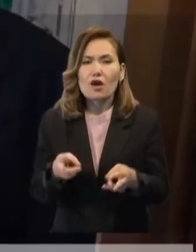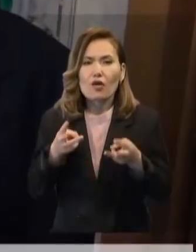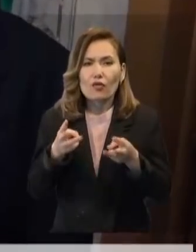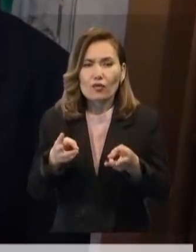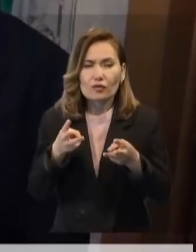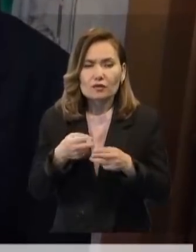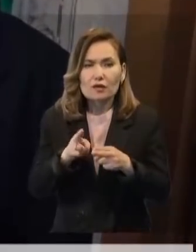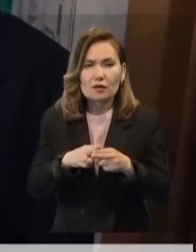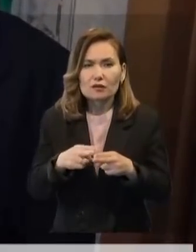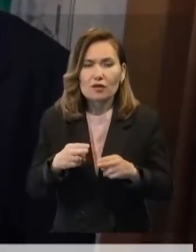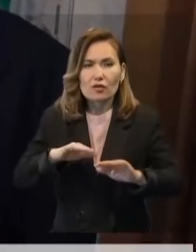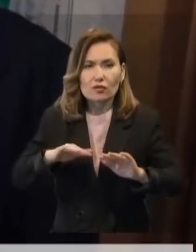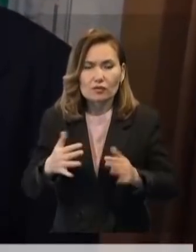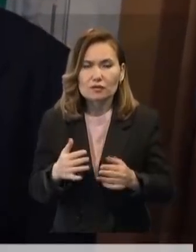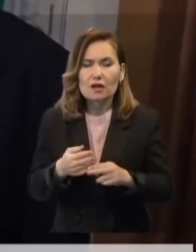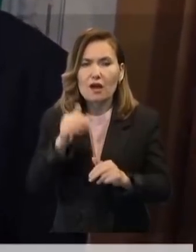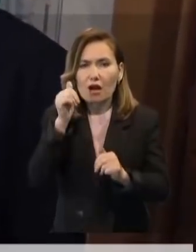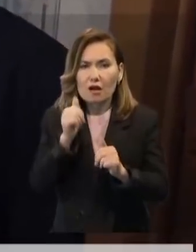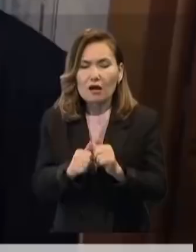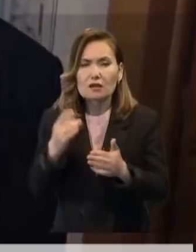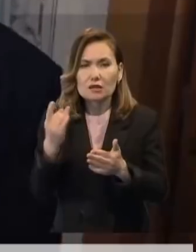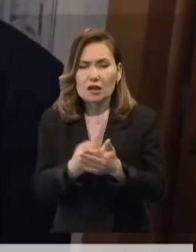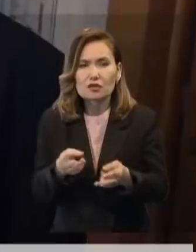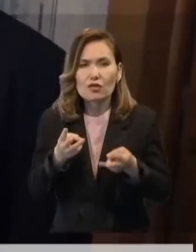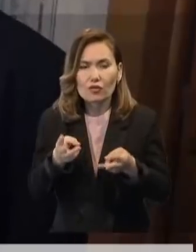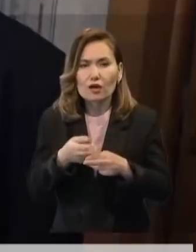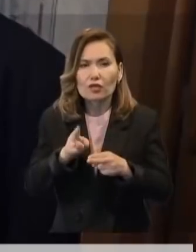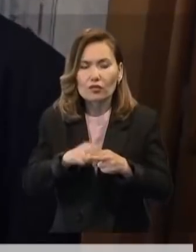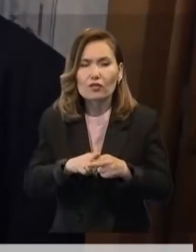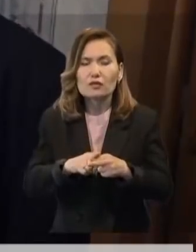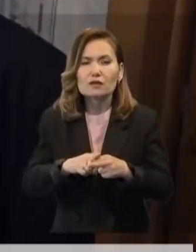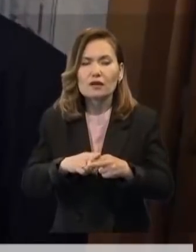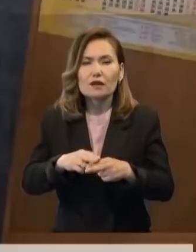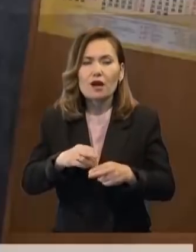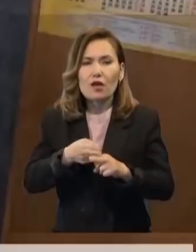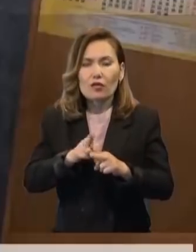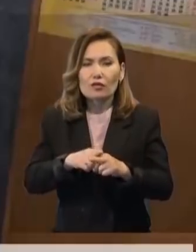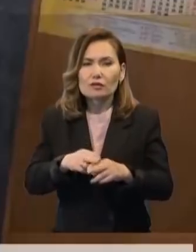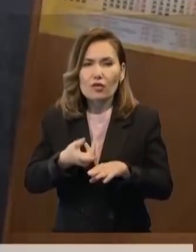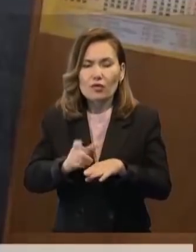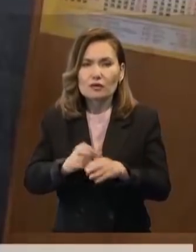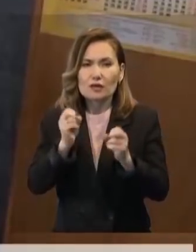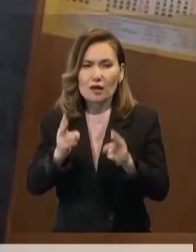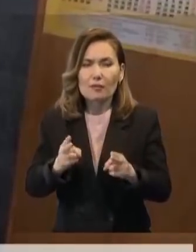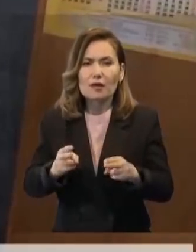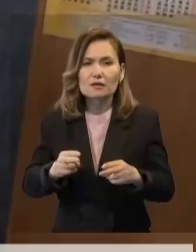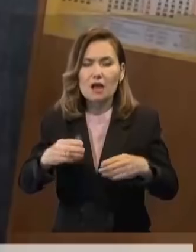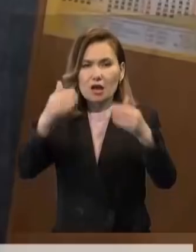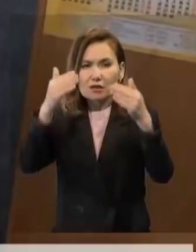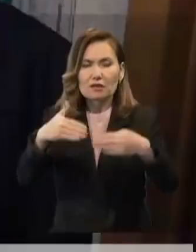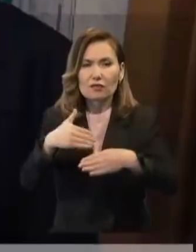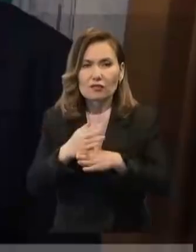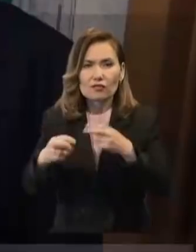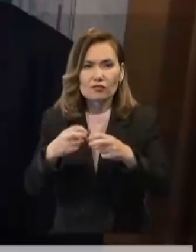жатыр үш кірпіштер ішіндегі. Қажы жаққан сайын біз бір кірпіштен ала береміз жақын. Ал ол бір күні құлайды, көмір жағамыз, осы келім тасиып көп